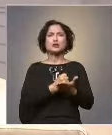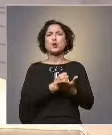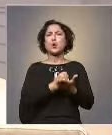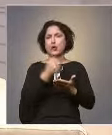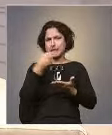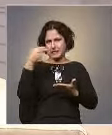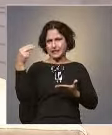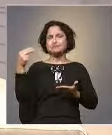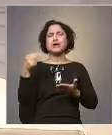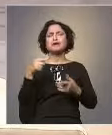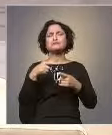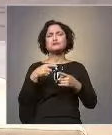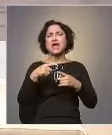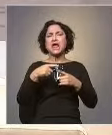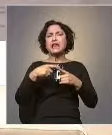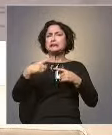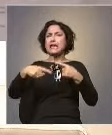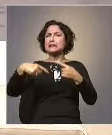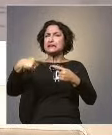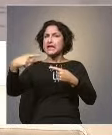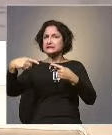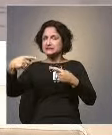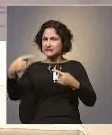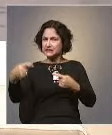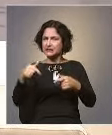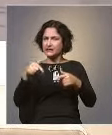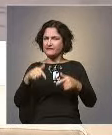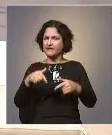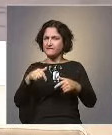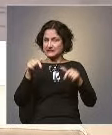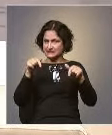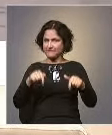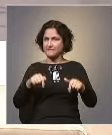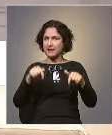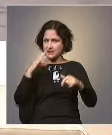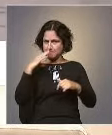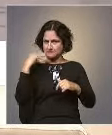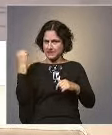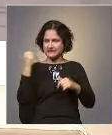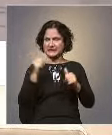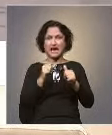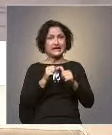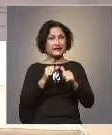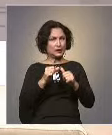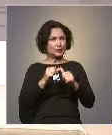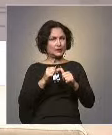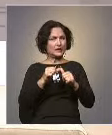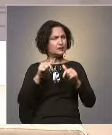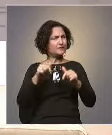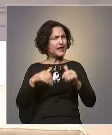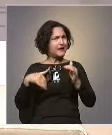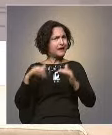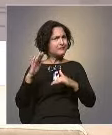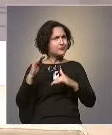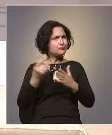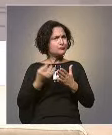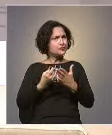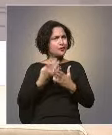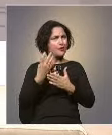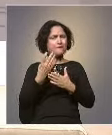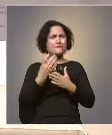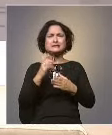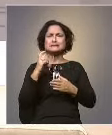част от много важни тенденции в съвременната българска литература. Това е нейният последен, нейната най-нова книга, сборник с